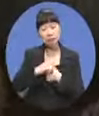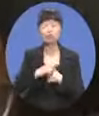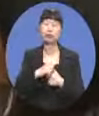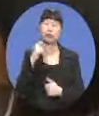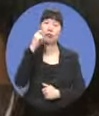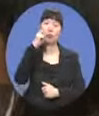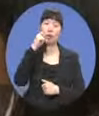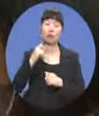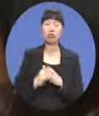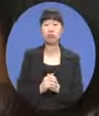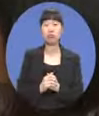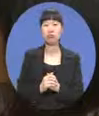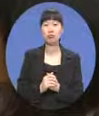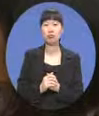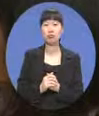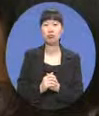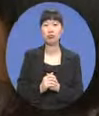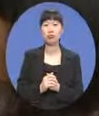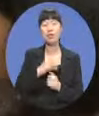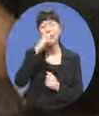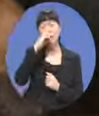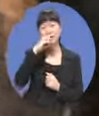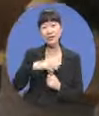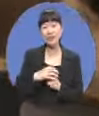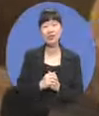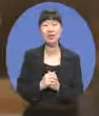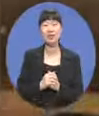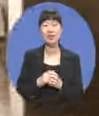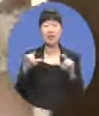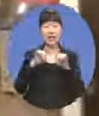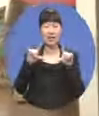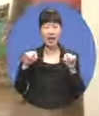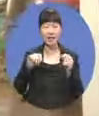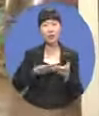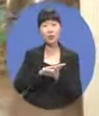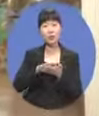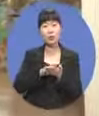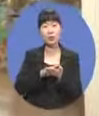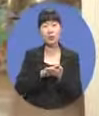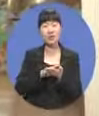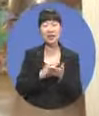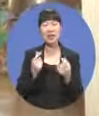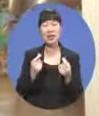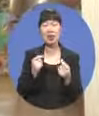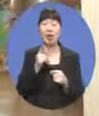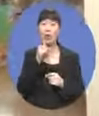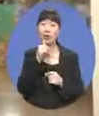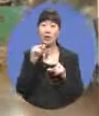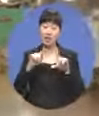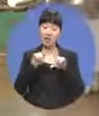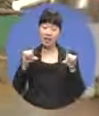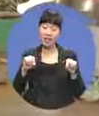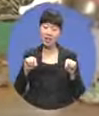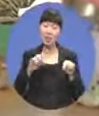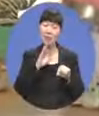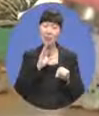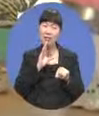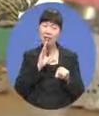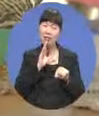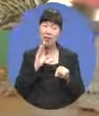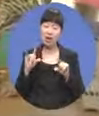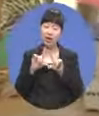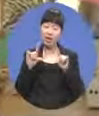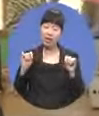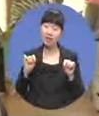없고 하니까 그냥 저는 카드 놀이 같은 그래 그럼 월요일 날은 카드? 월요일은